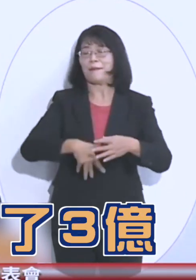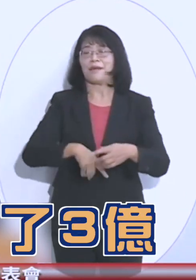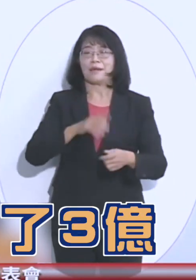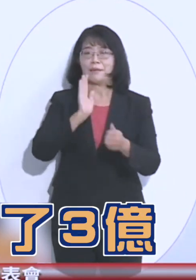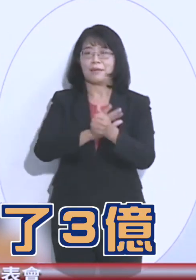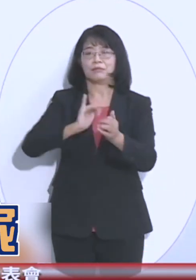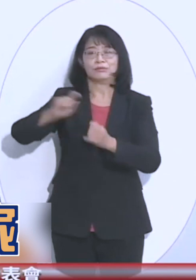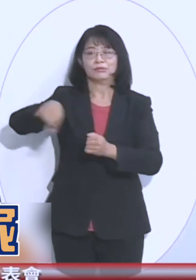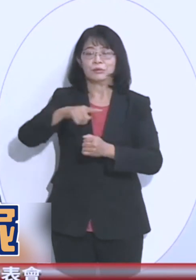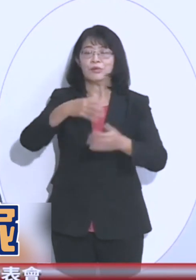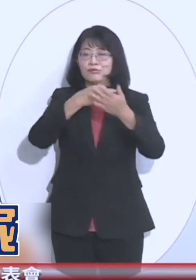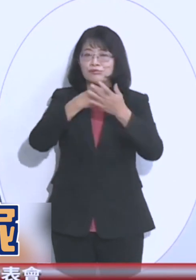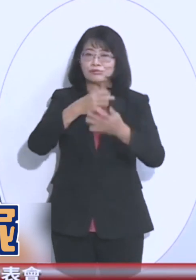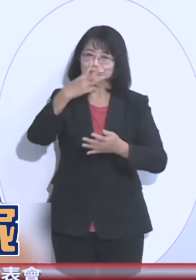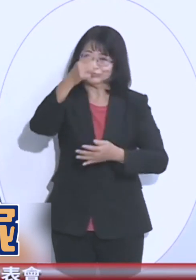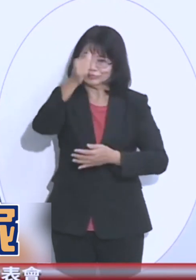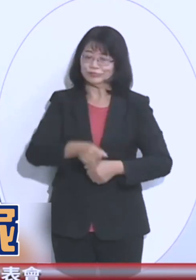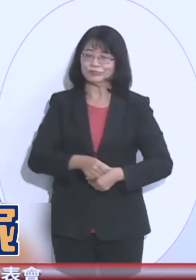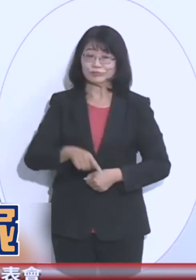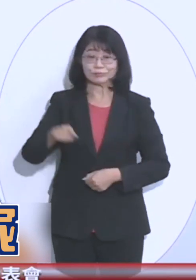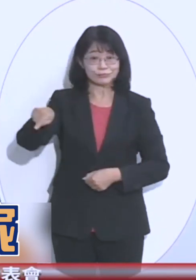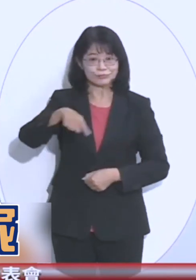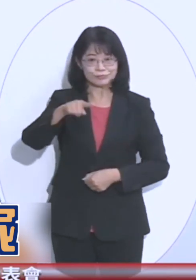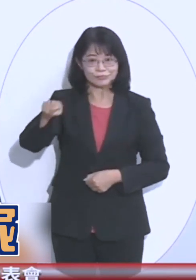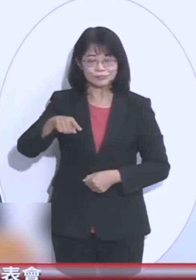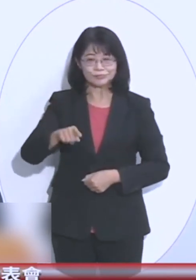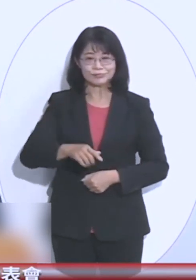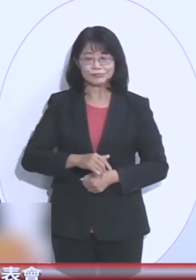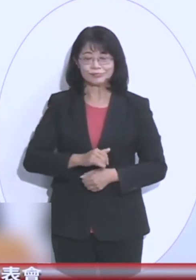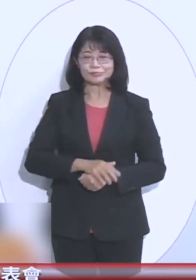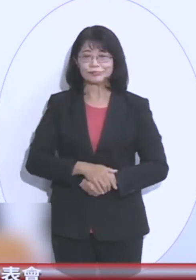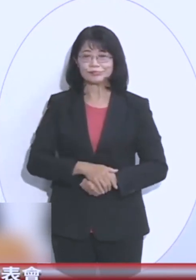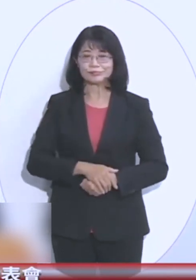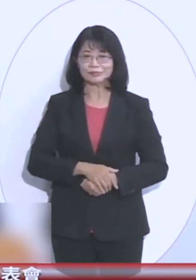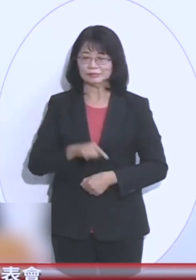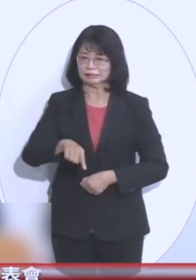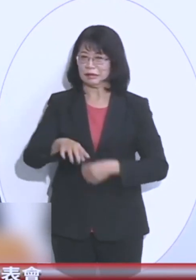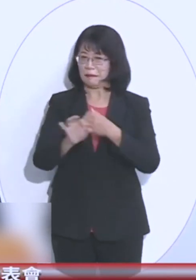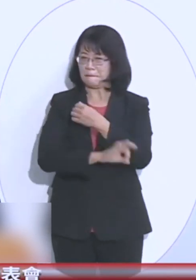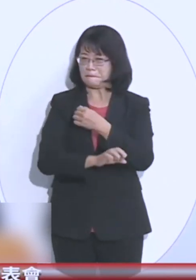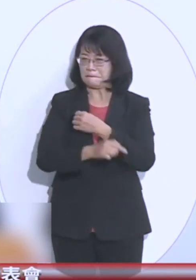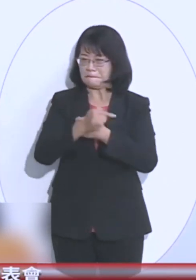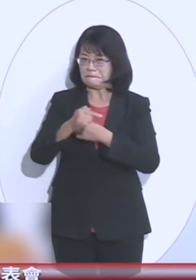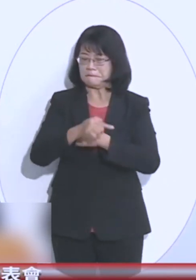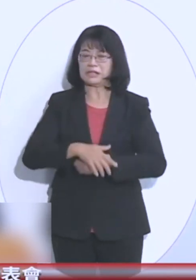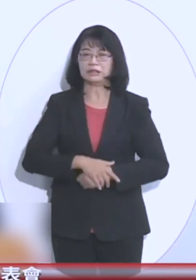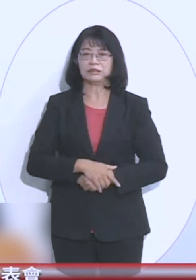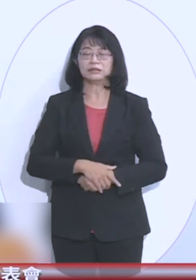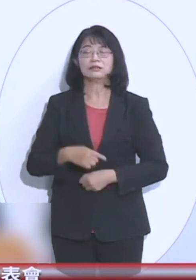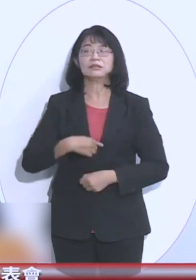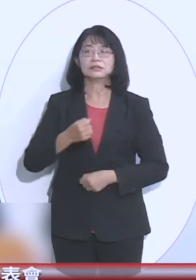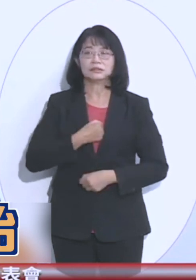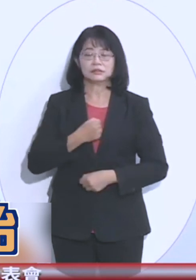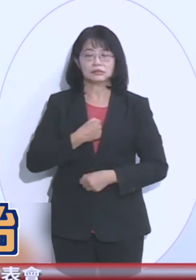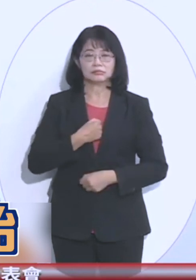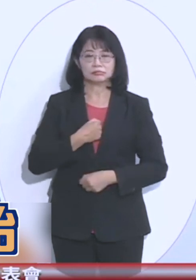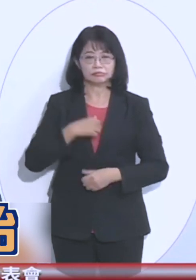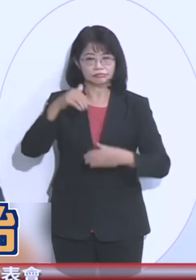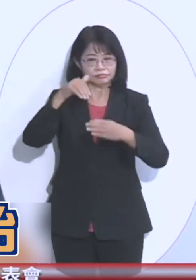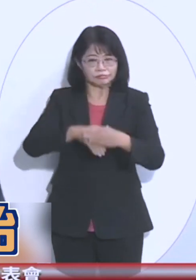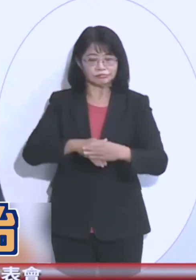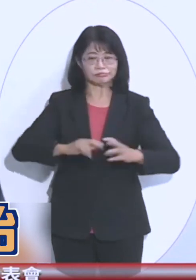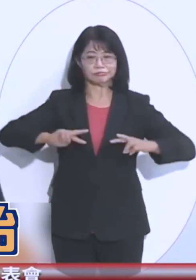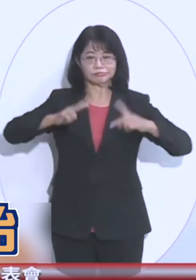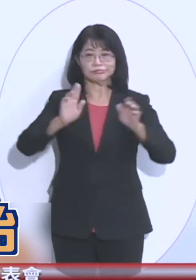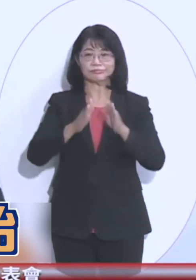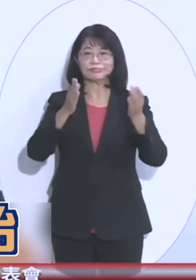3亿。各位市民头家，水足深了，我嘛知影，这场选战是改变